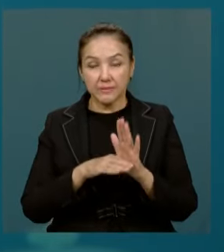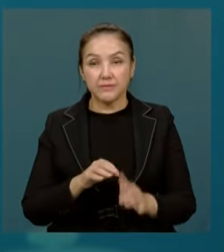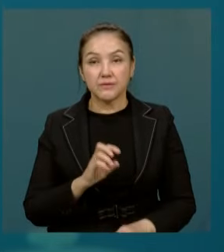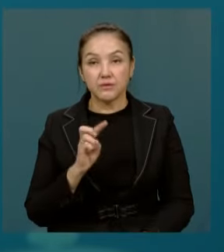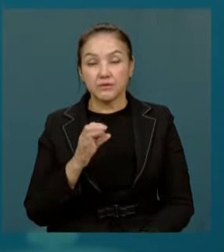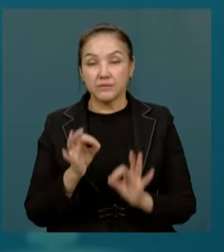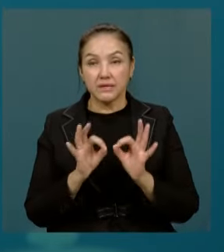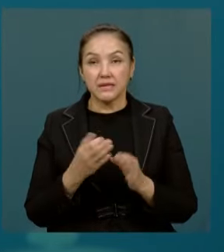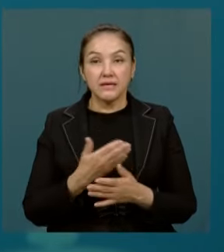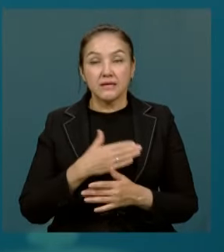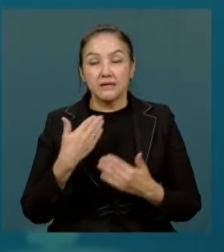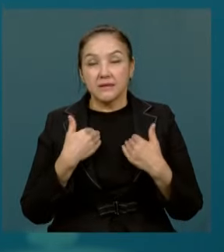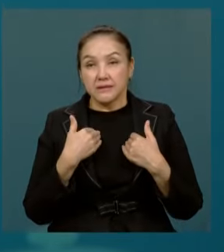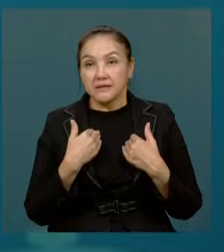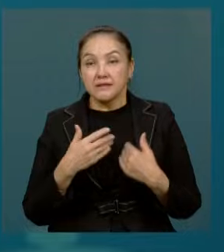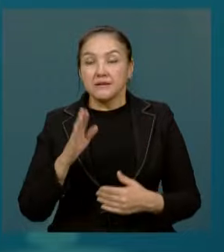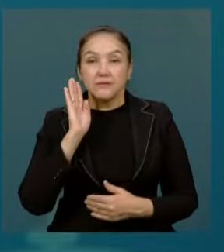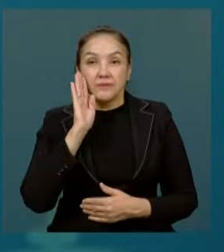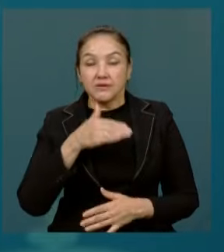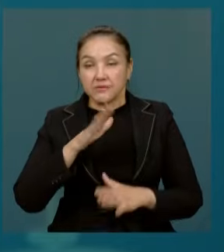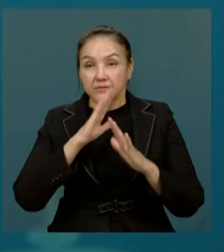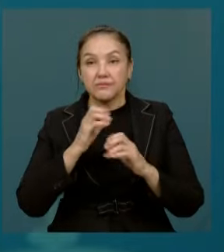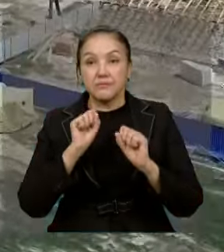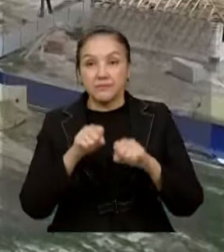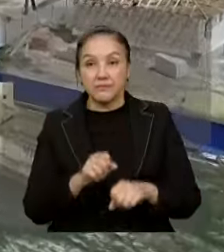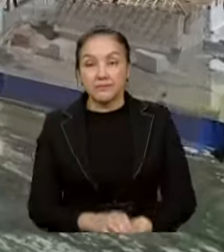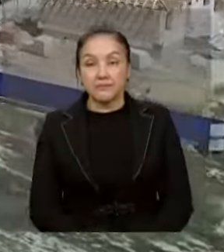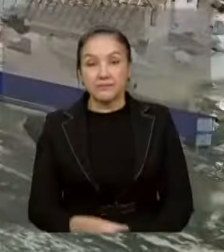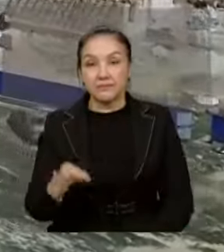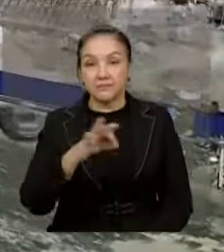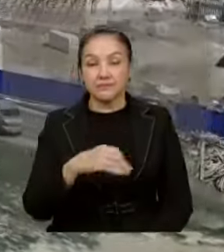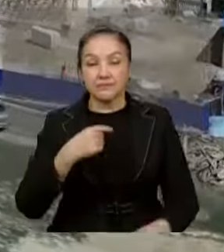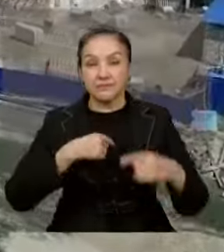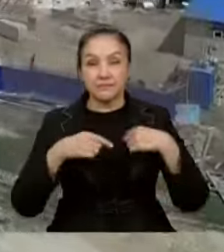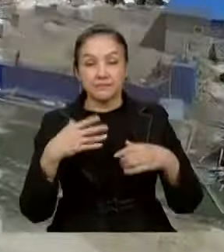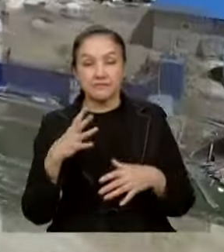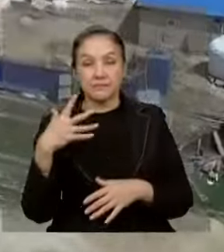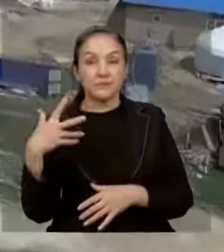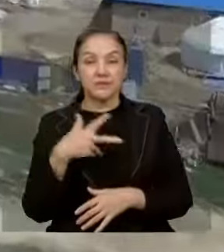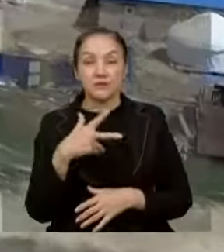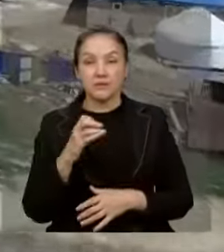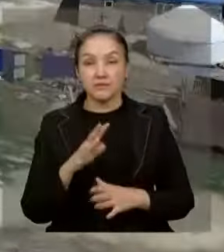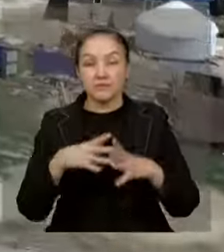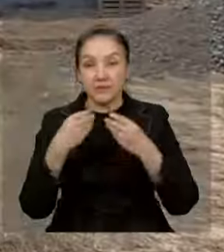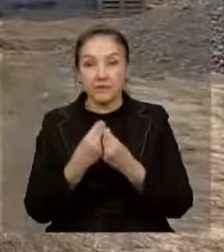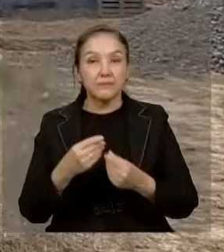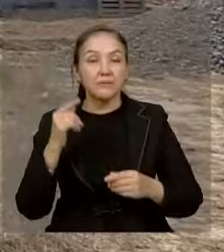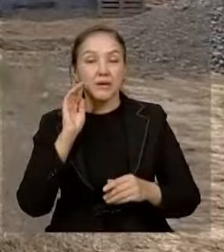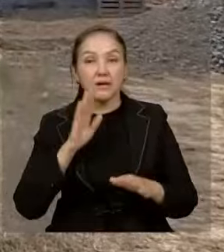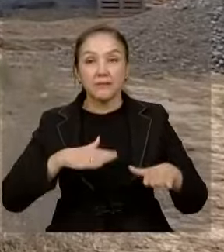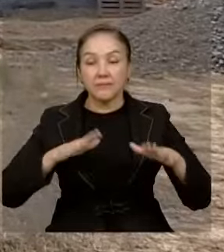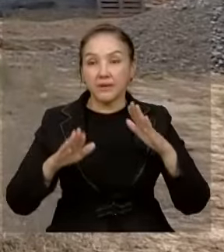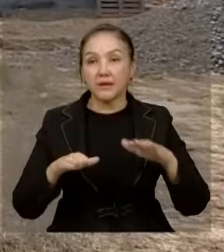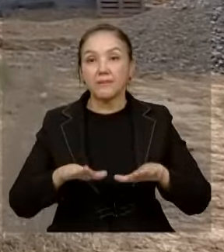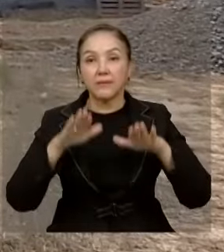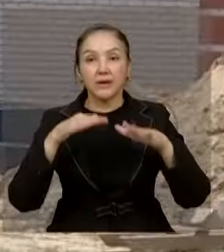нормам получается пить воду из неё можно по области пострадало более 4000 семей от паводков свыше